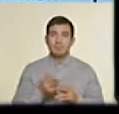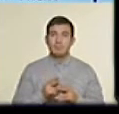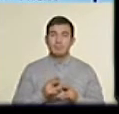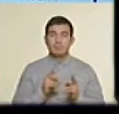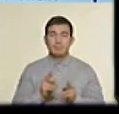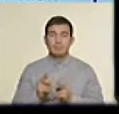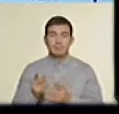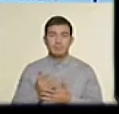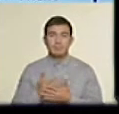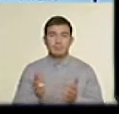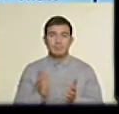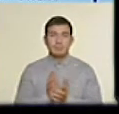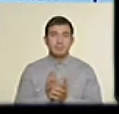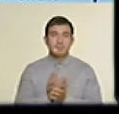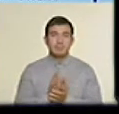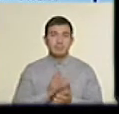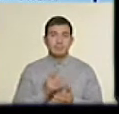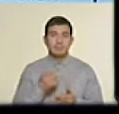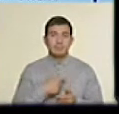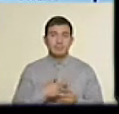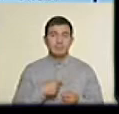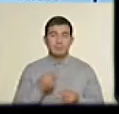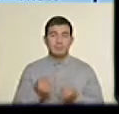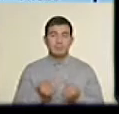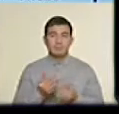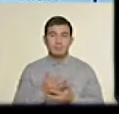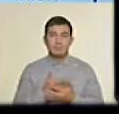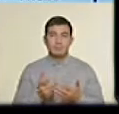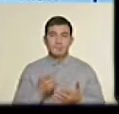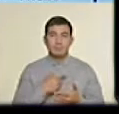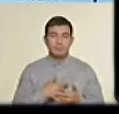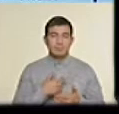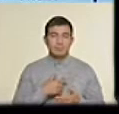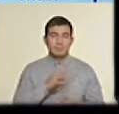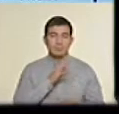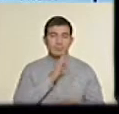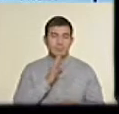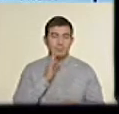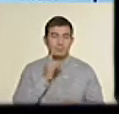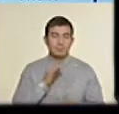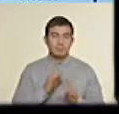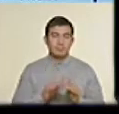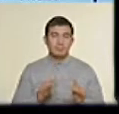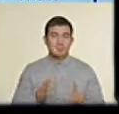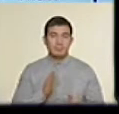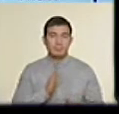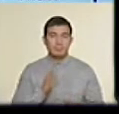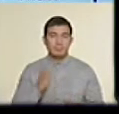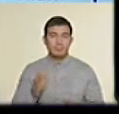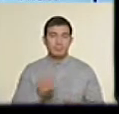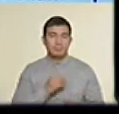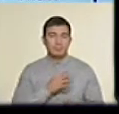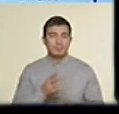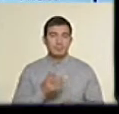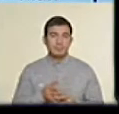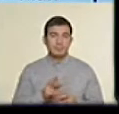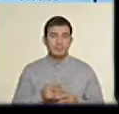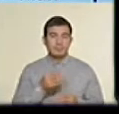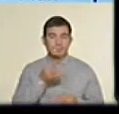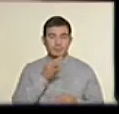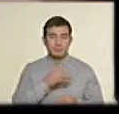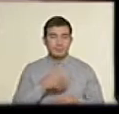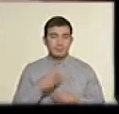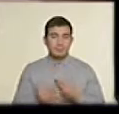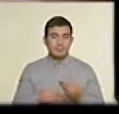tuzni zarur mikroelementlar bilan to'yintirish, onalar va bolalarni vitaminga boy dori-darmonlar bilan